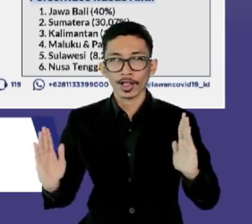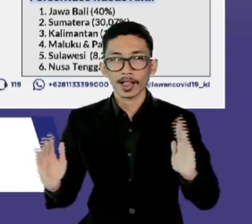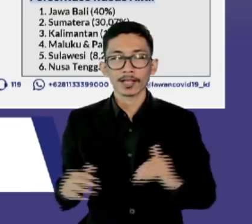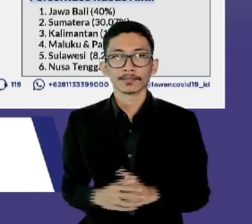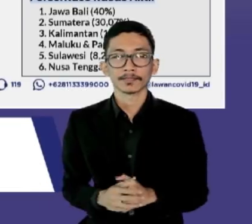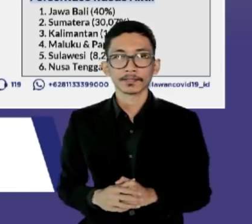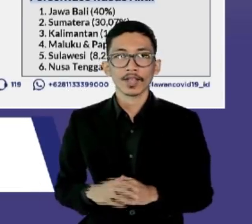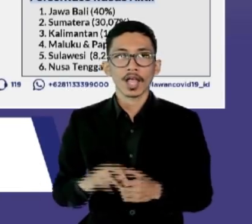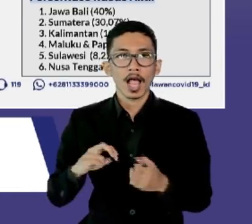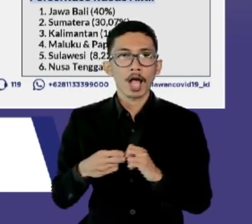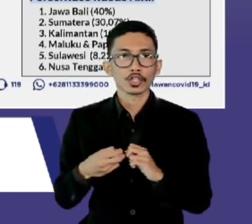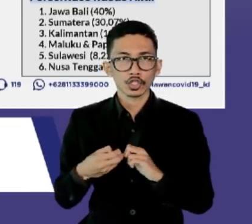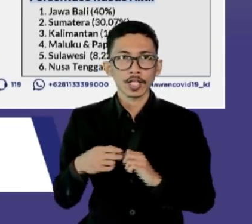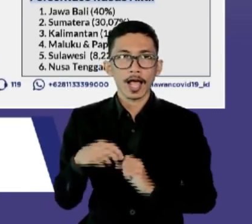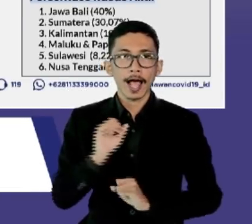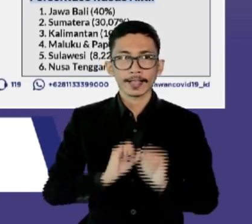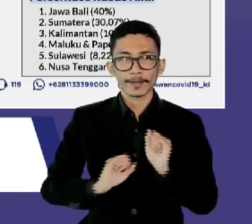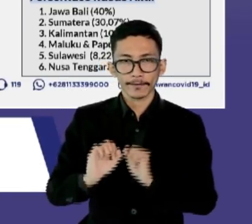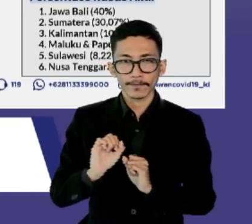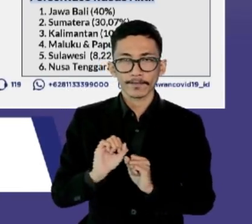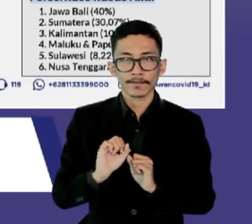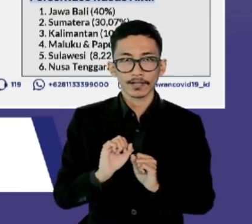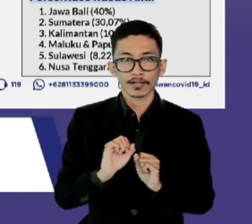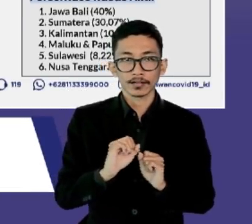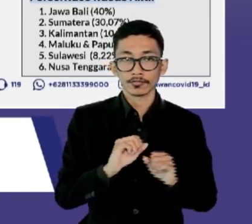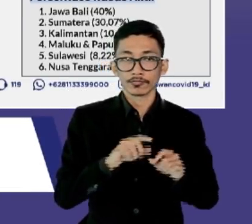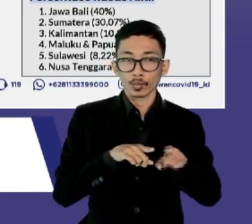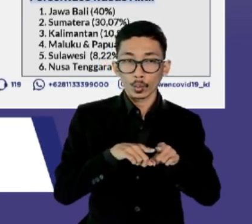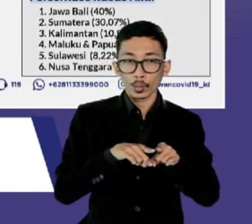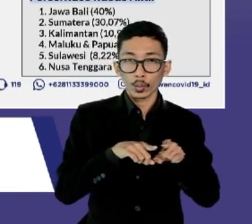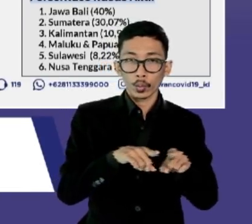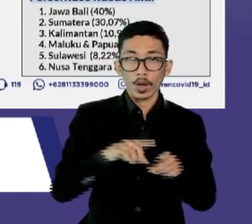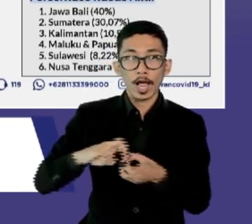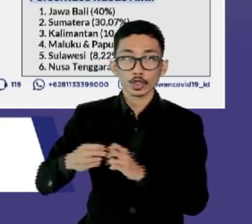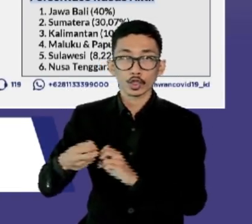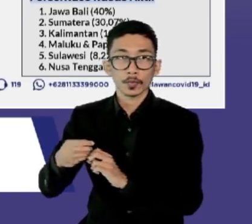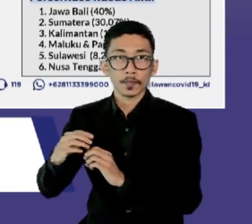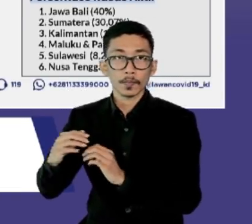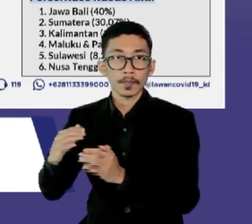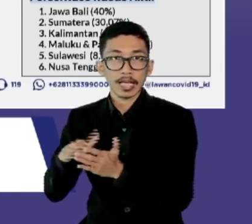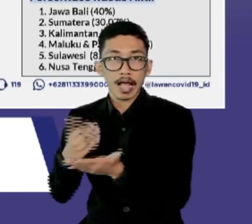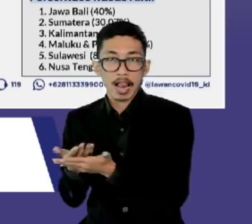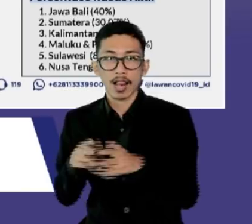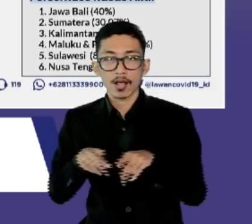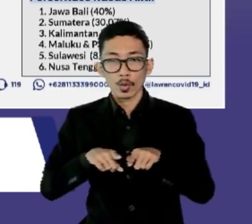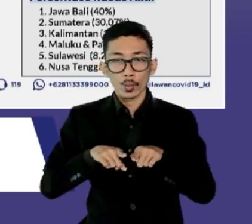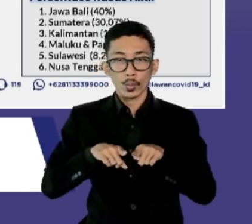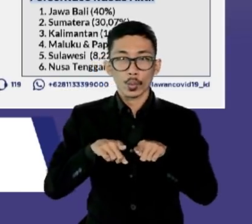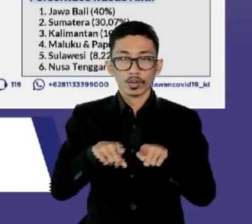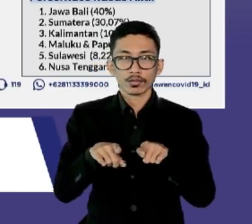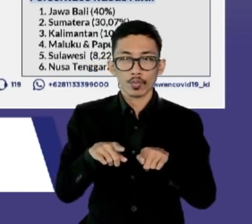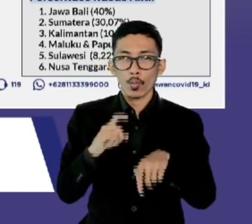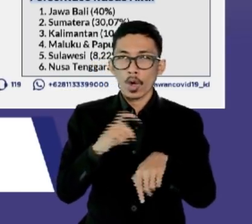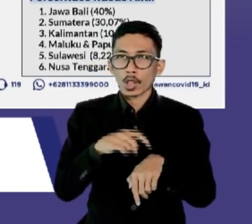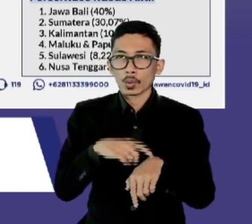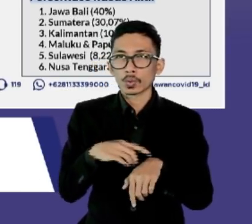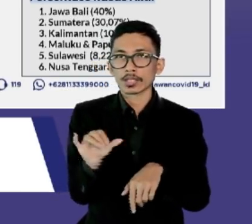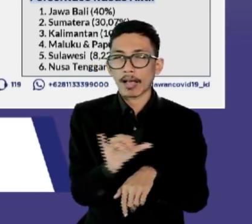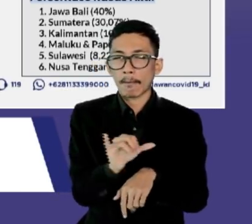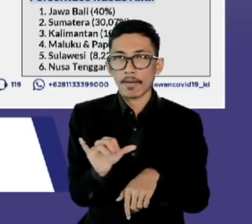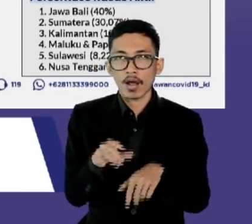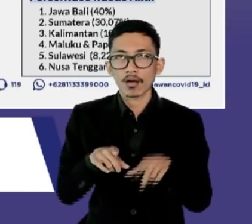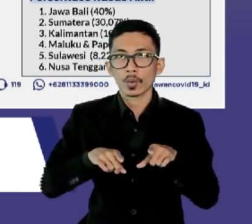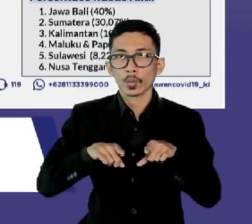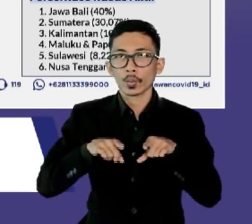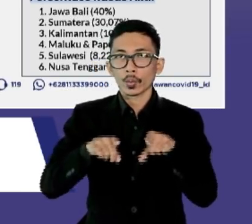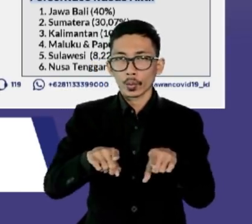aktif sejalan dengan persentase kasus meninggal pada pulau-pulau di Indonesia. Agak berbeda pada